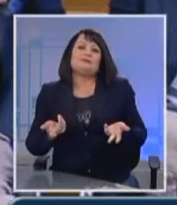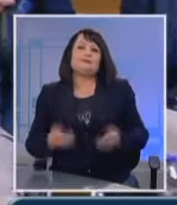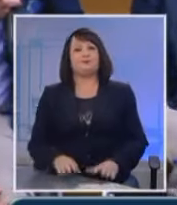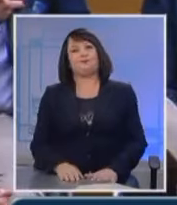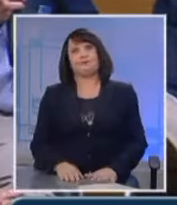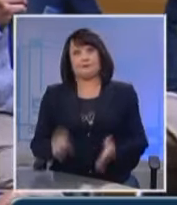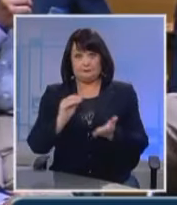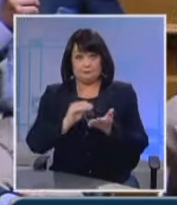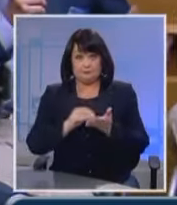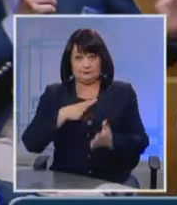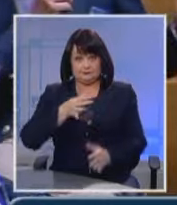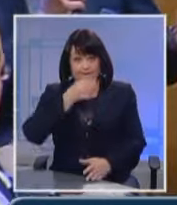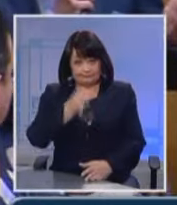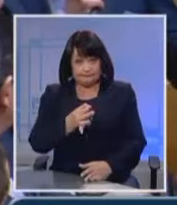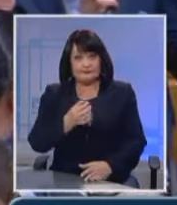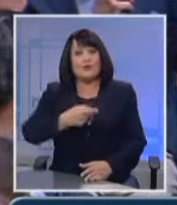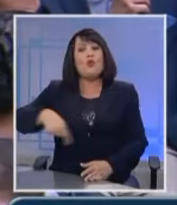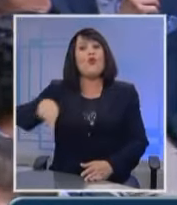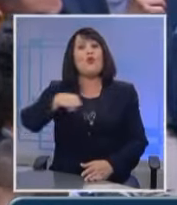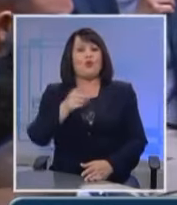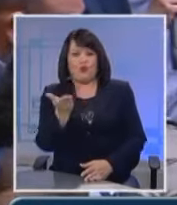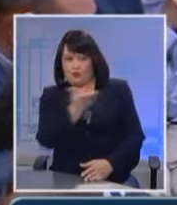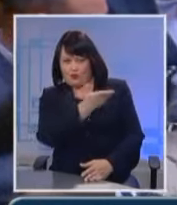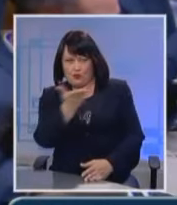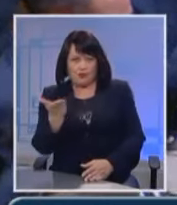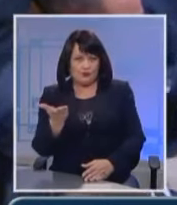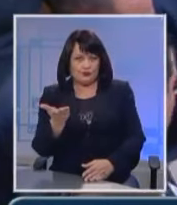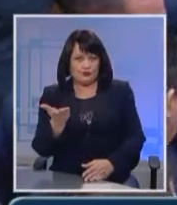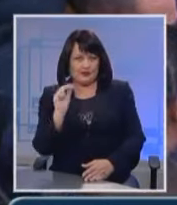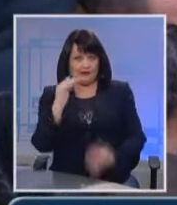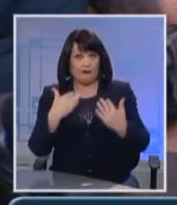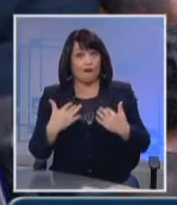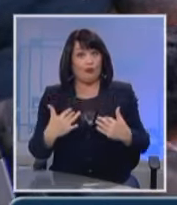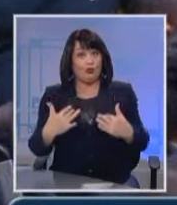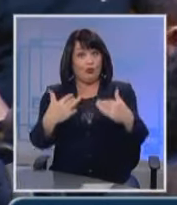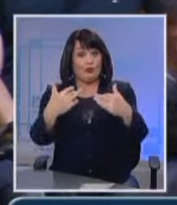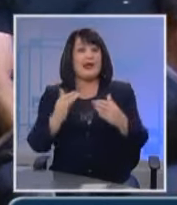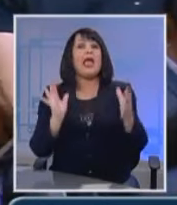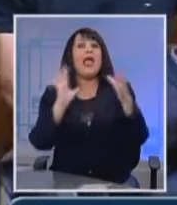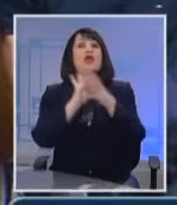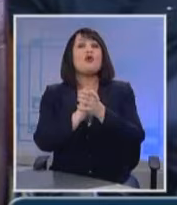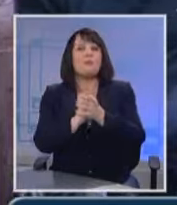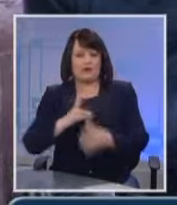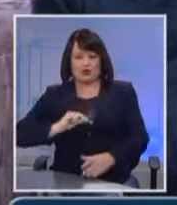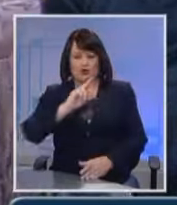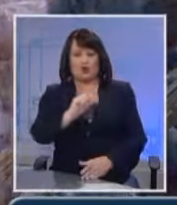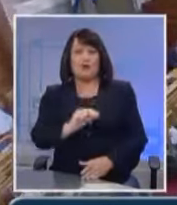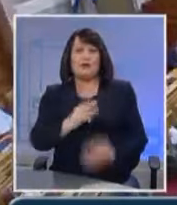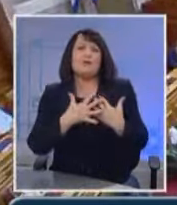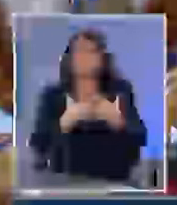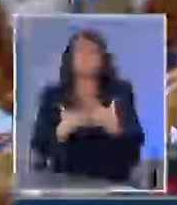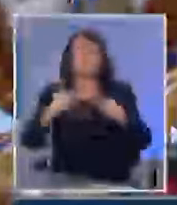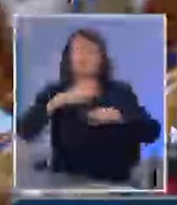Επίσης θέλω να σας πω όλοι όσοι βρίσκεστε στη Βουλή, ενωμένοι όπως εμείς, να αγαπήσετε αυτή τη